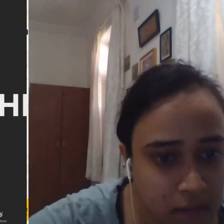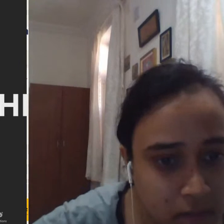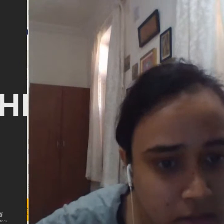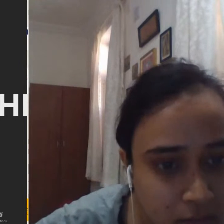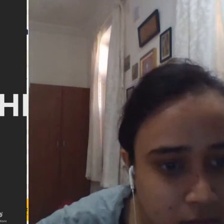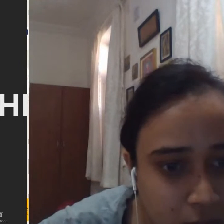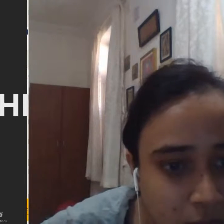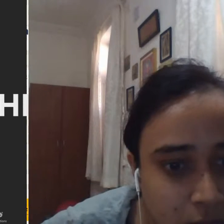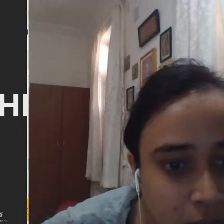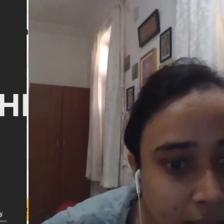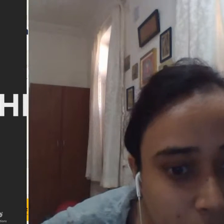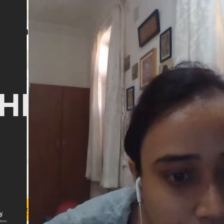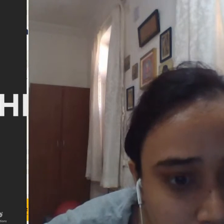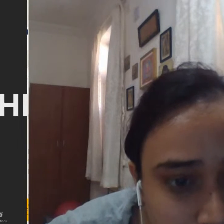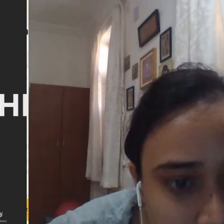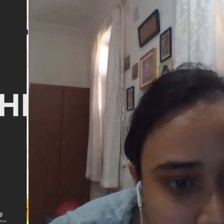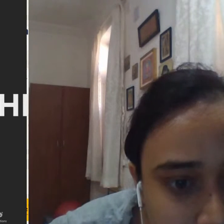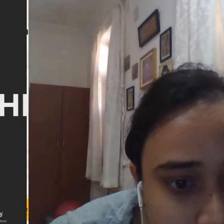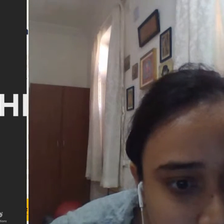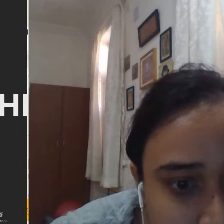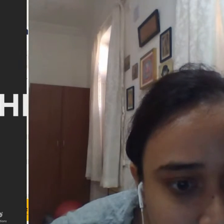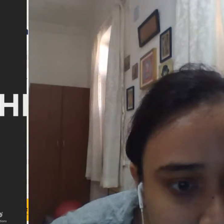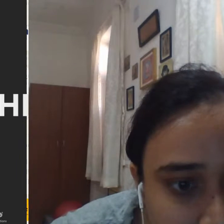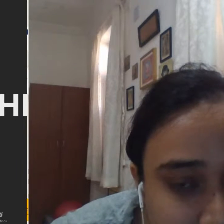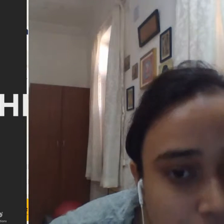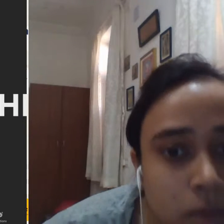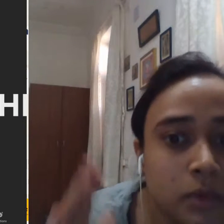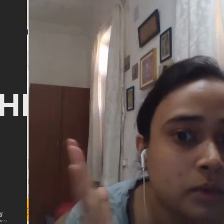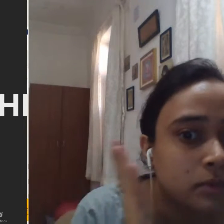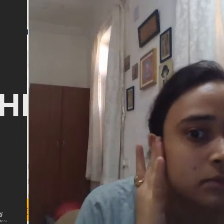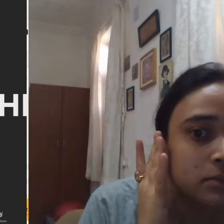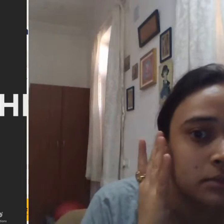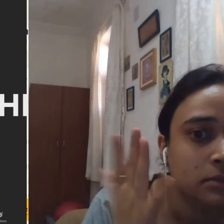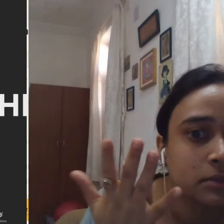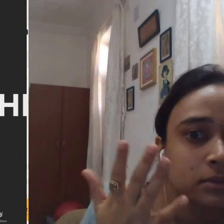यार. वो खुद फोन पे है.